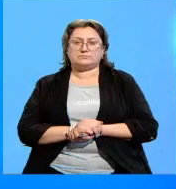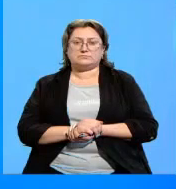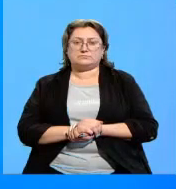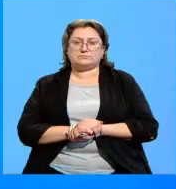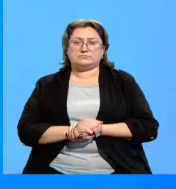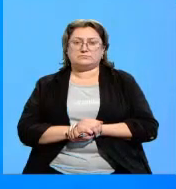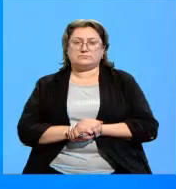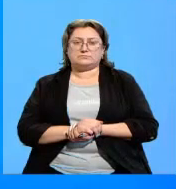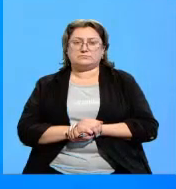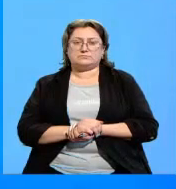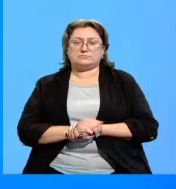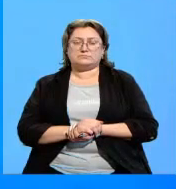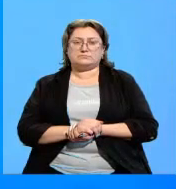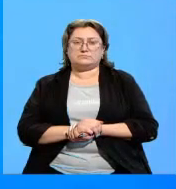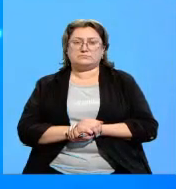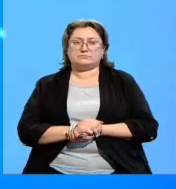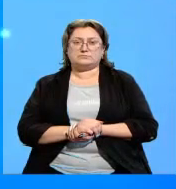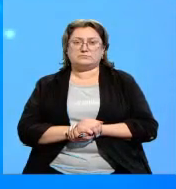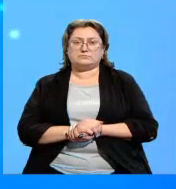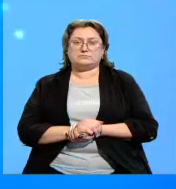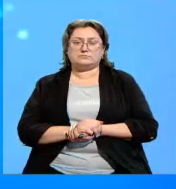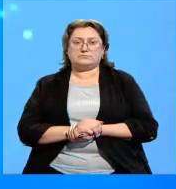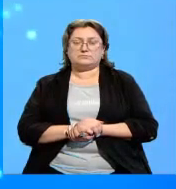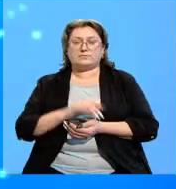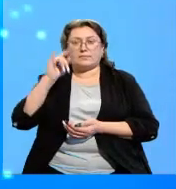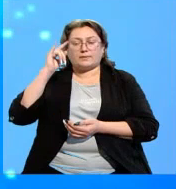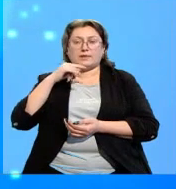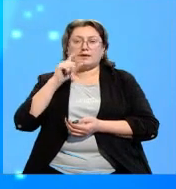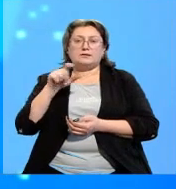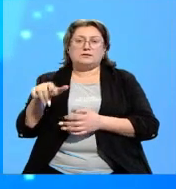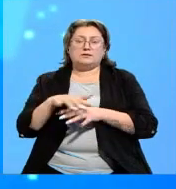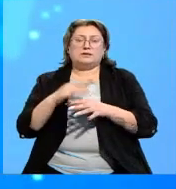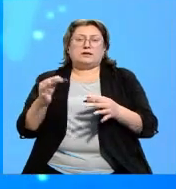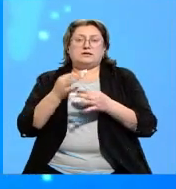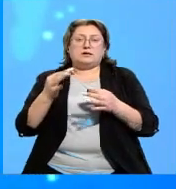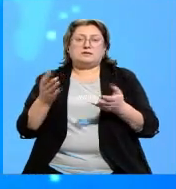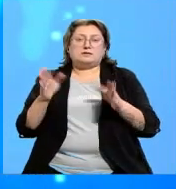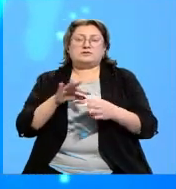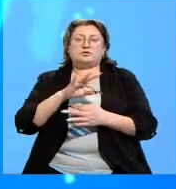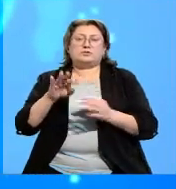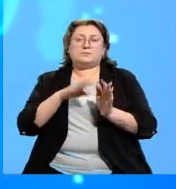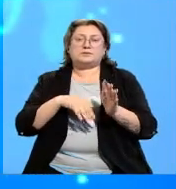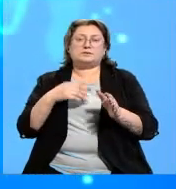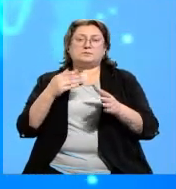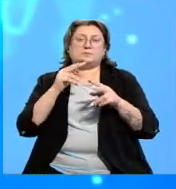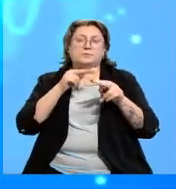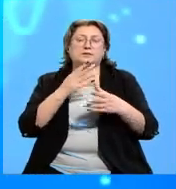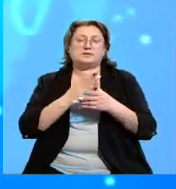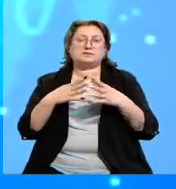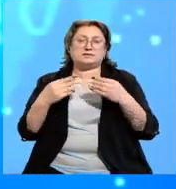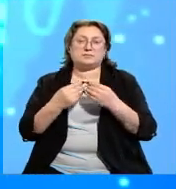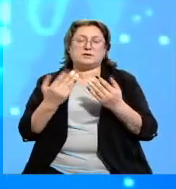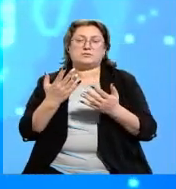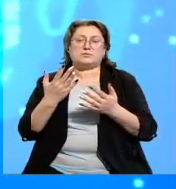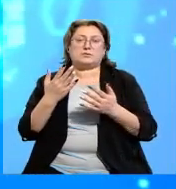Қазақ халқы жетім баласын еш уақытта қараусыз қалдырмаған. Бүгінгі күні бұл қағиданы берік ұстанып жүрген отбасылар жетерлік.